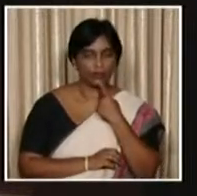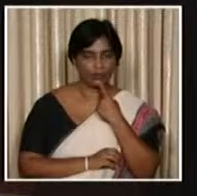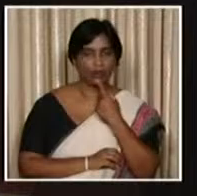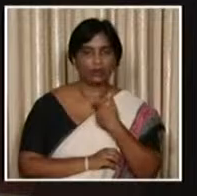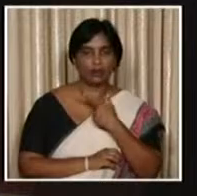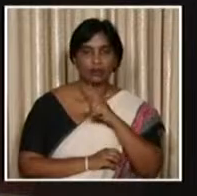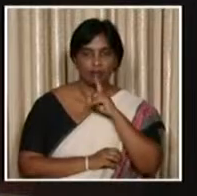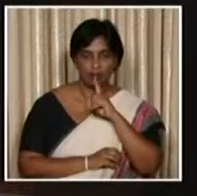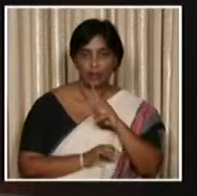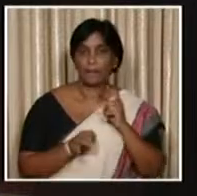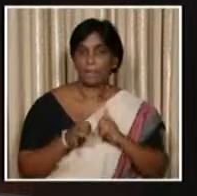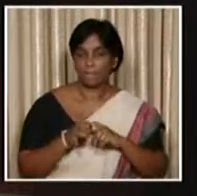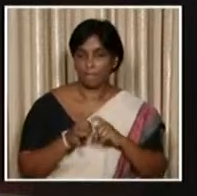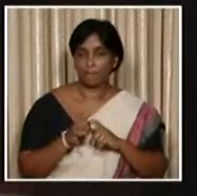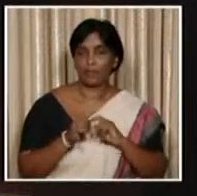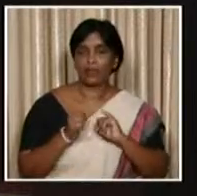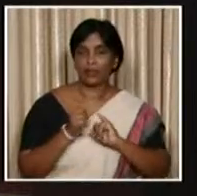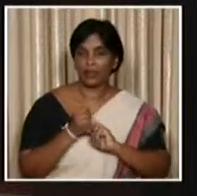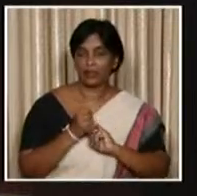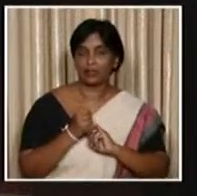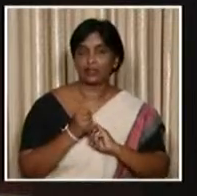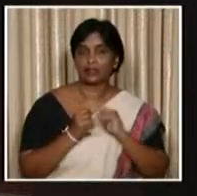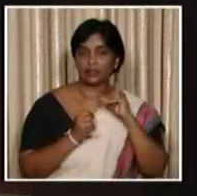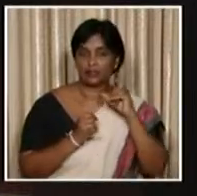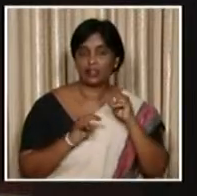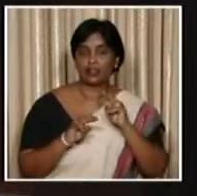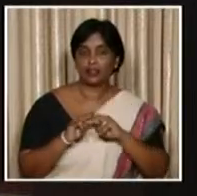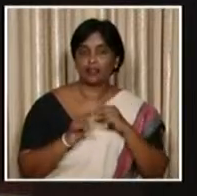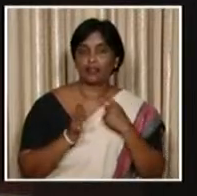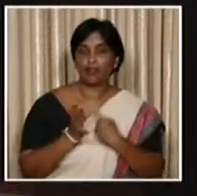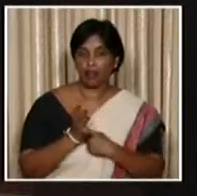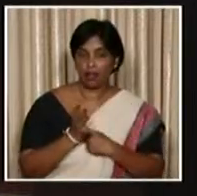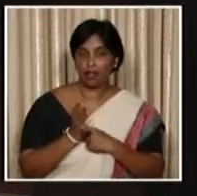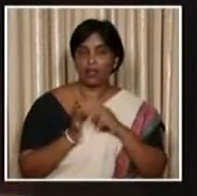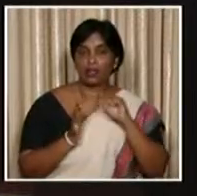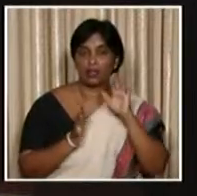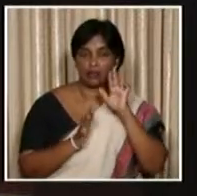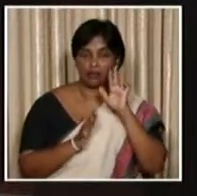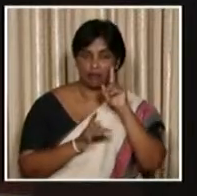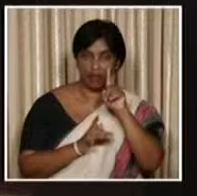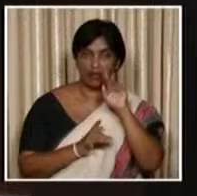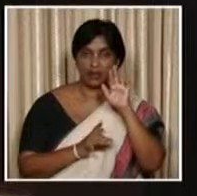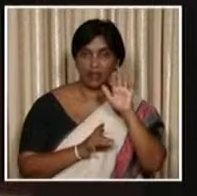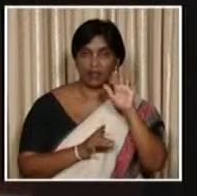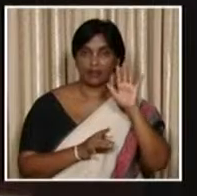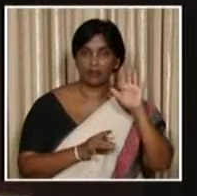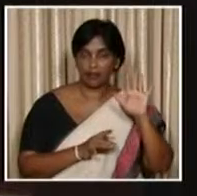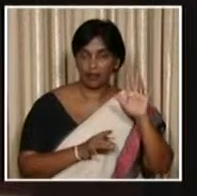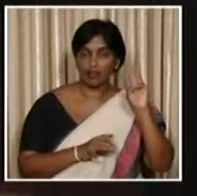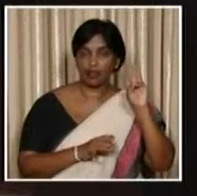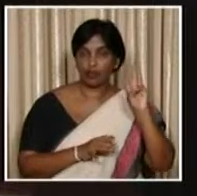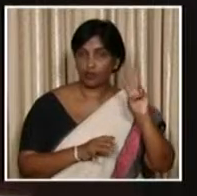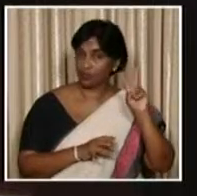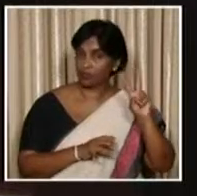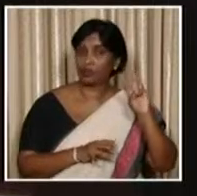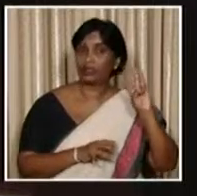අපි සඳහන් කරේ ප්‍රශ්නෙදී SCFR 19523 කියලා. ඇත්ත